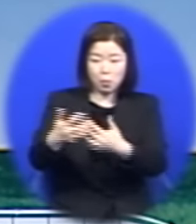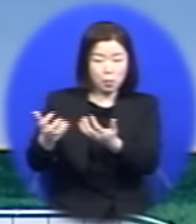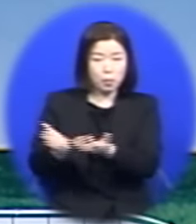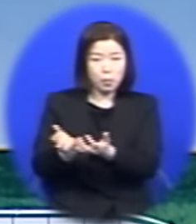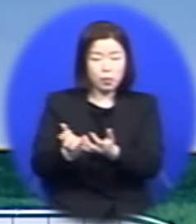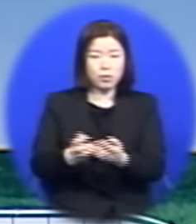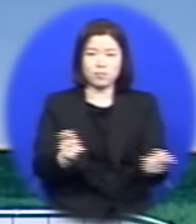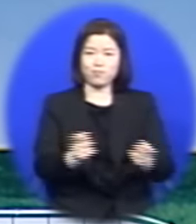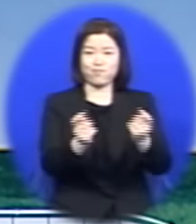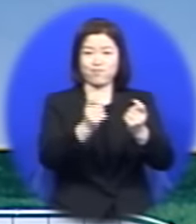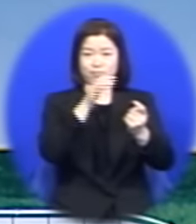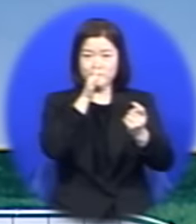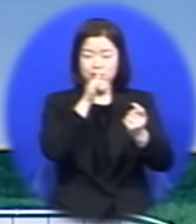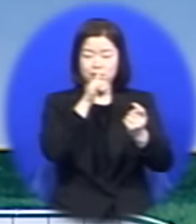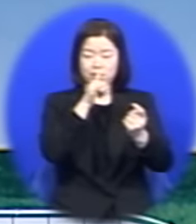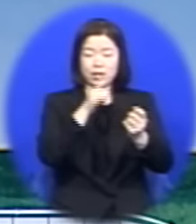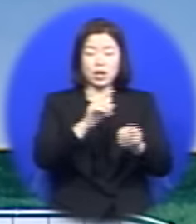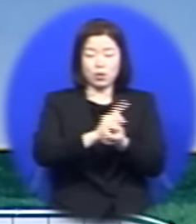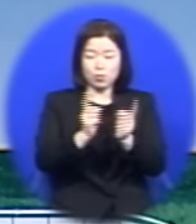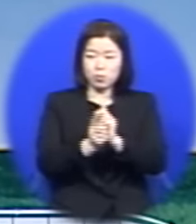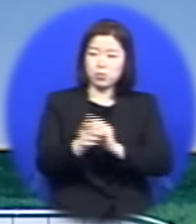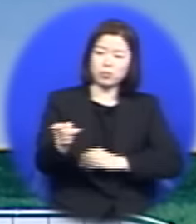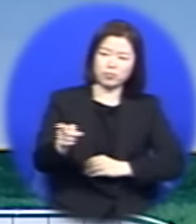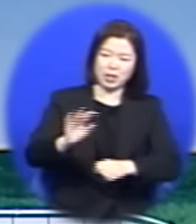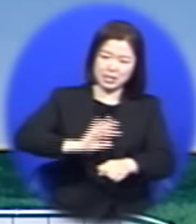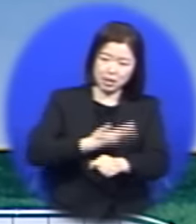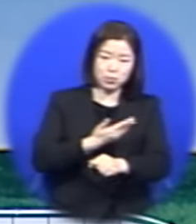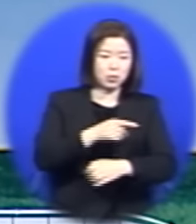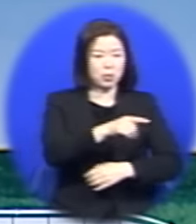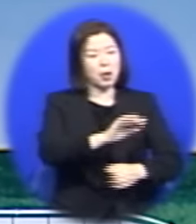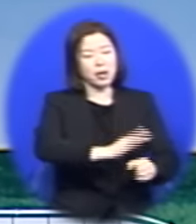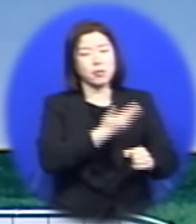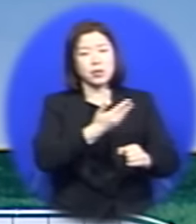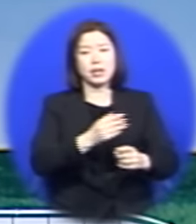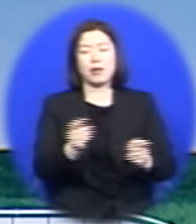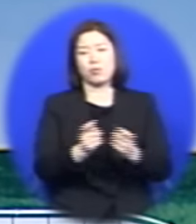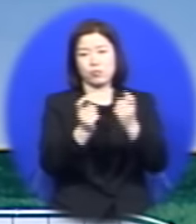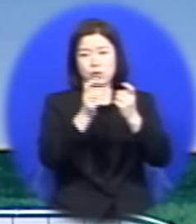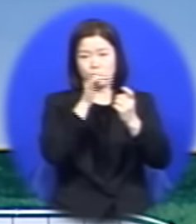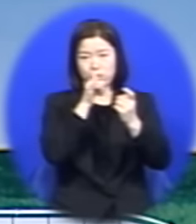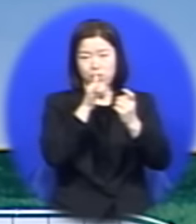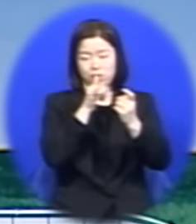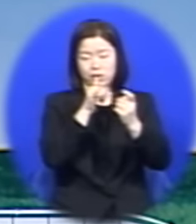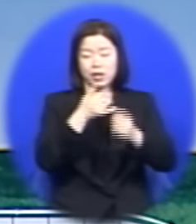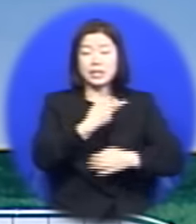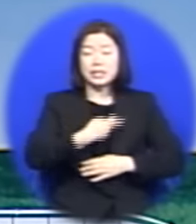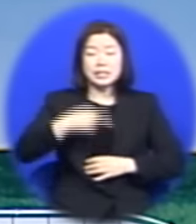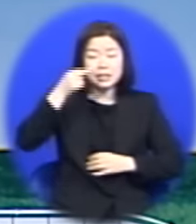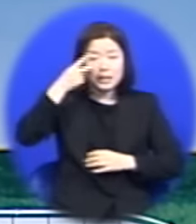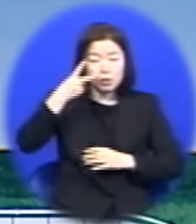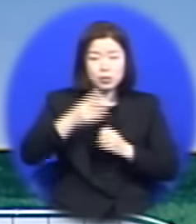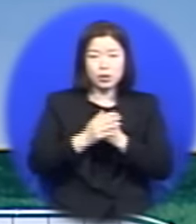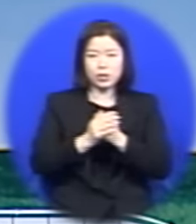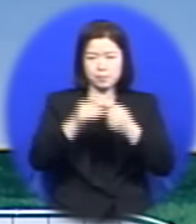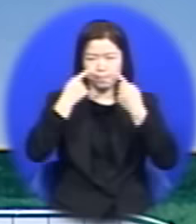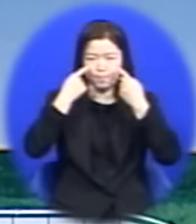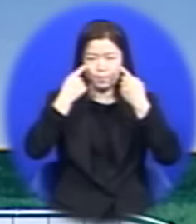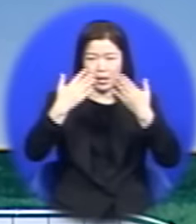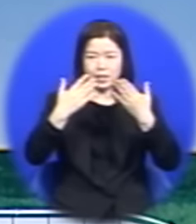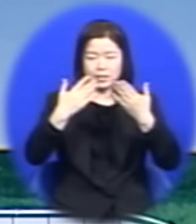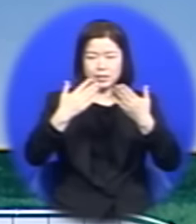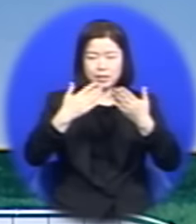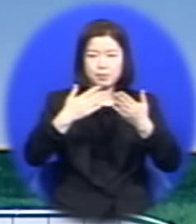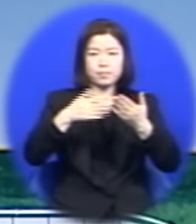거예요. 서로가 상대방이 잘못되었다고 서로 싸운 겁니다. 사도 바울이 명확한